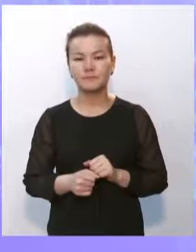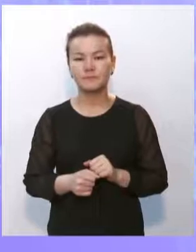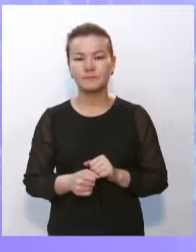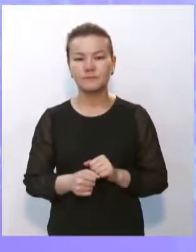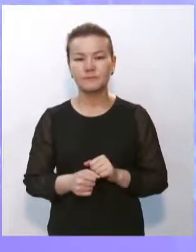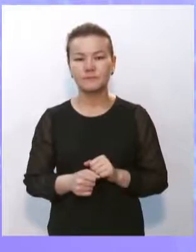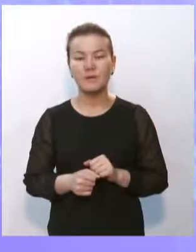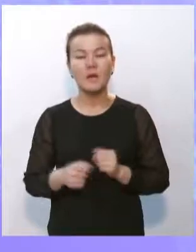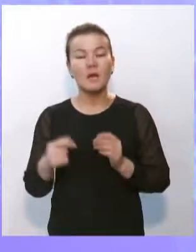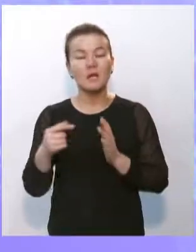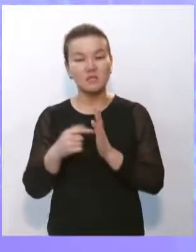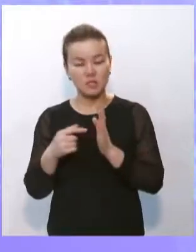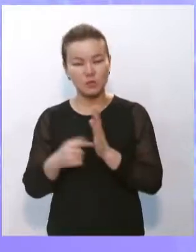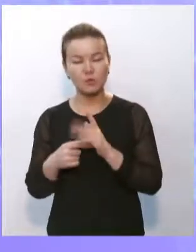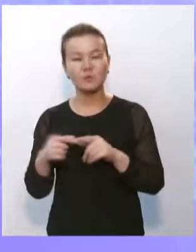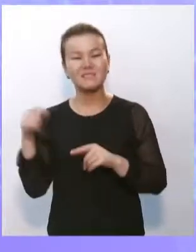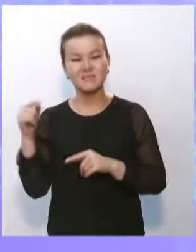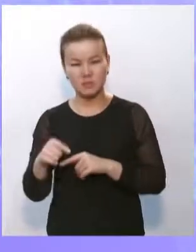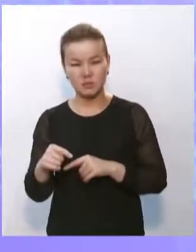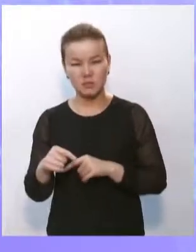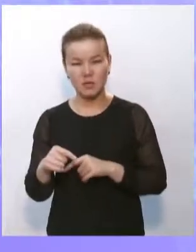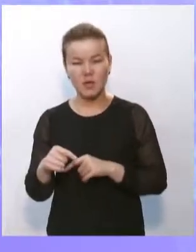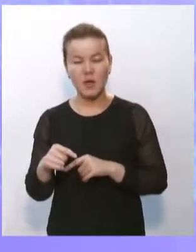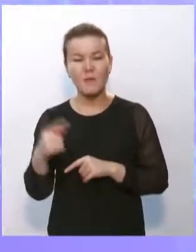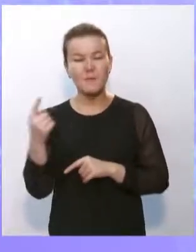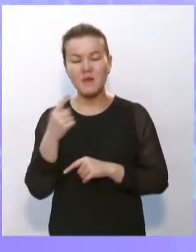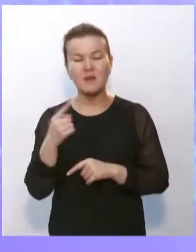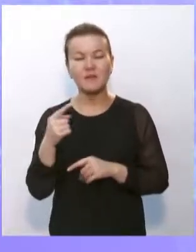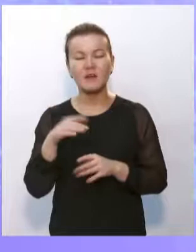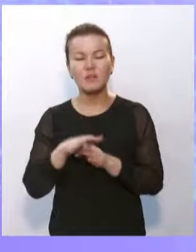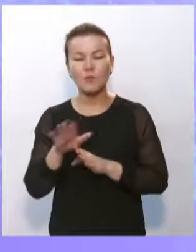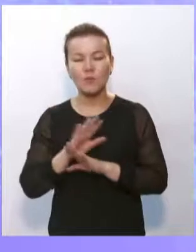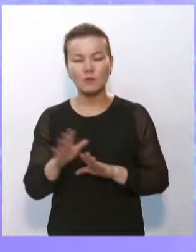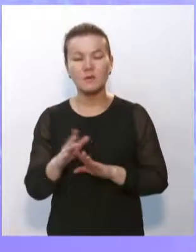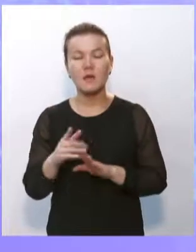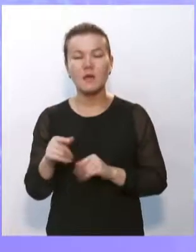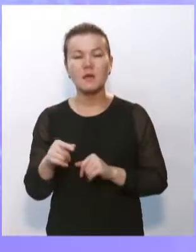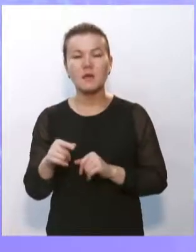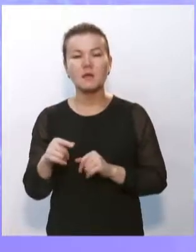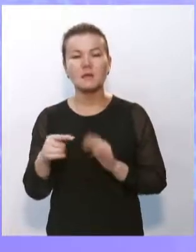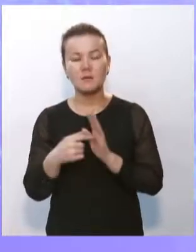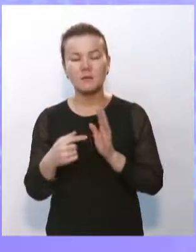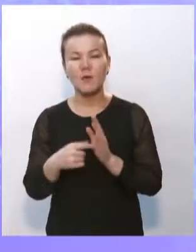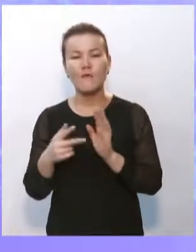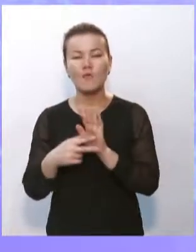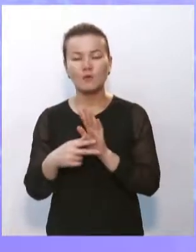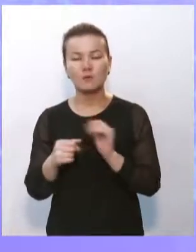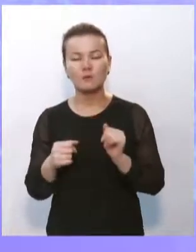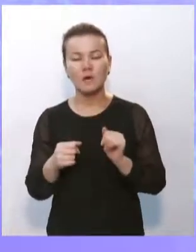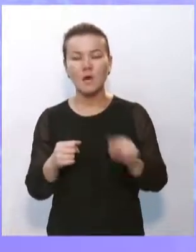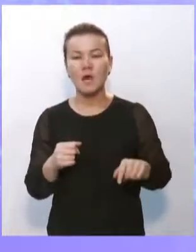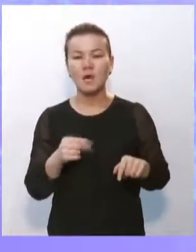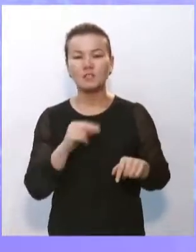делю тысячи 1 неполное делимое 8 значит в частном будет